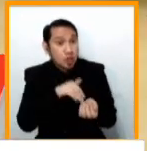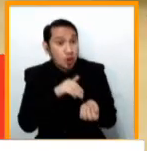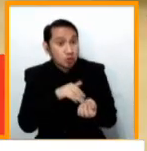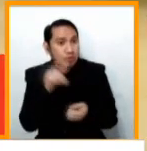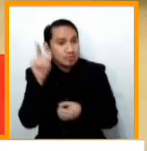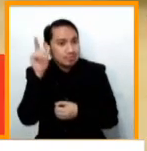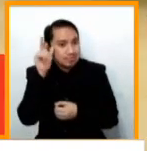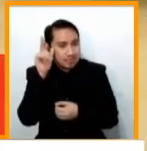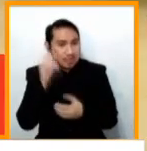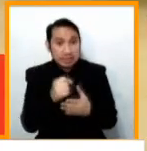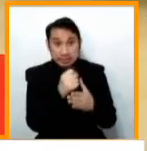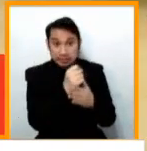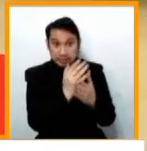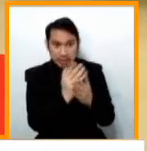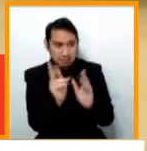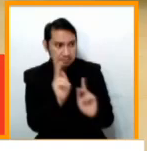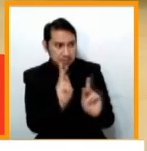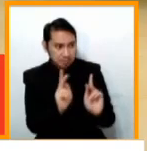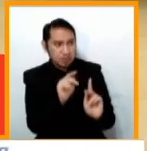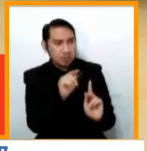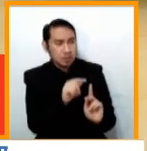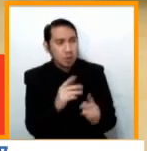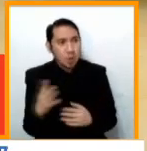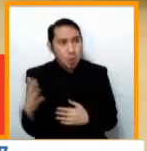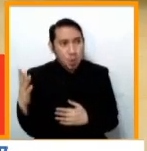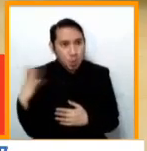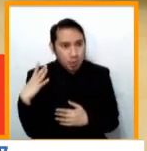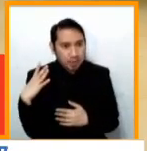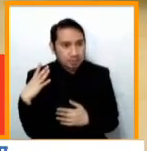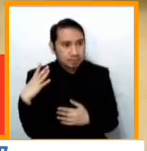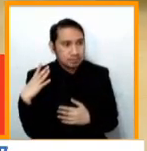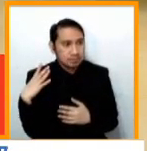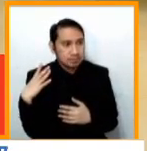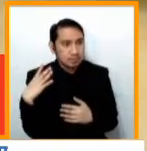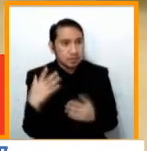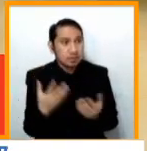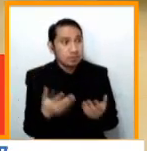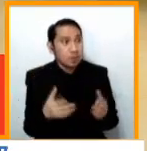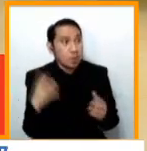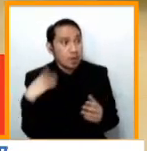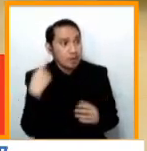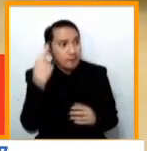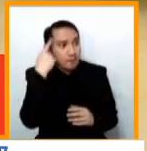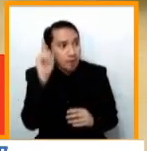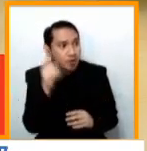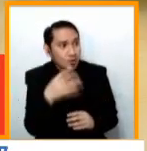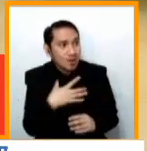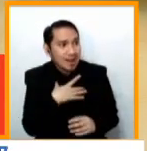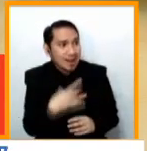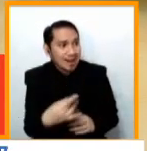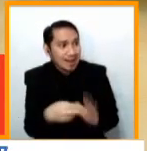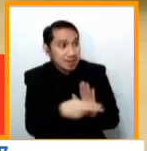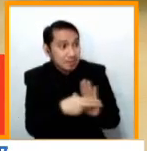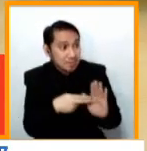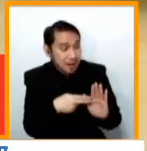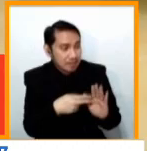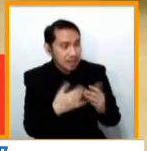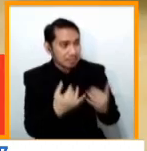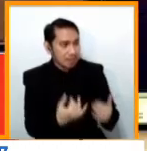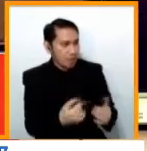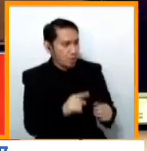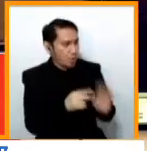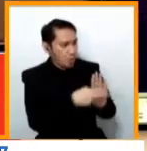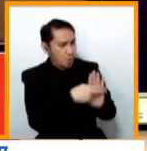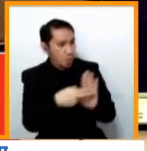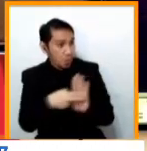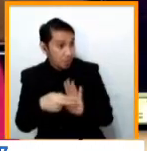naman po na naghihintay raw muna ng mas gusto nilang brand ng bakuna. Eh, pare-pareho lang po ba yung proteksyon na maibibigay ng iba't ibang